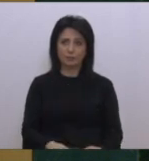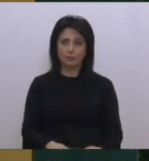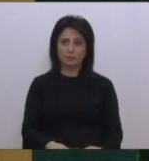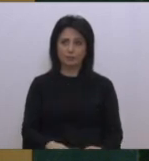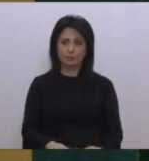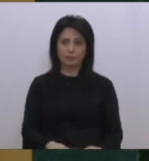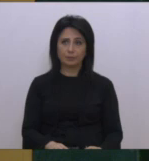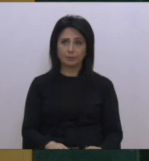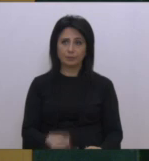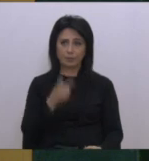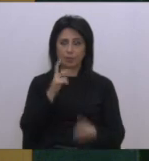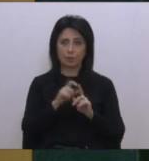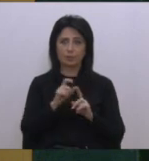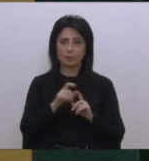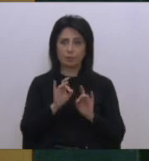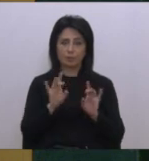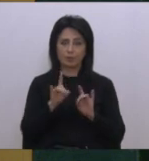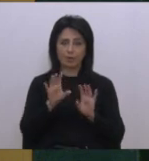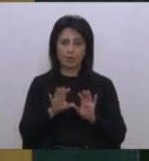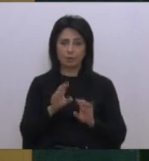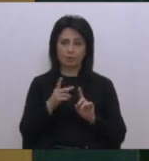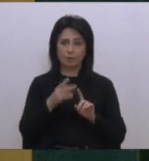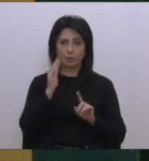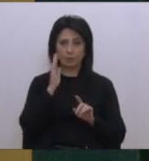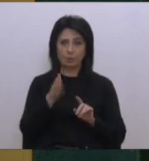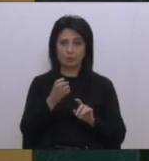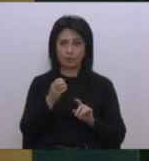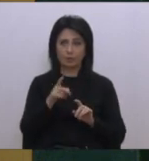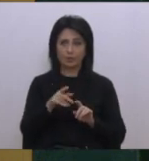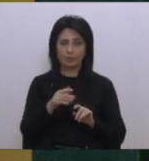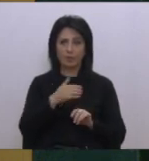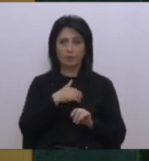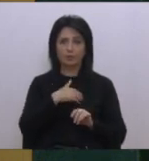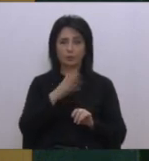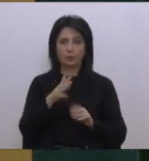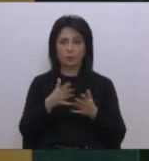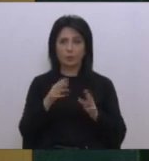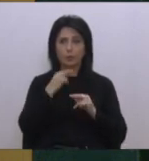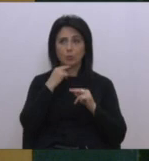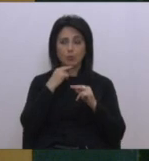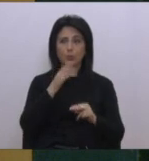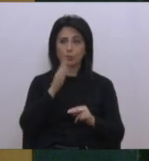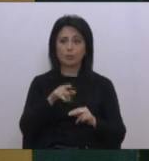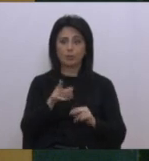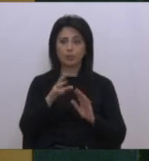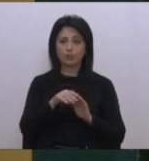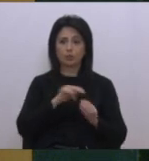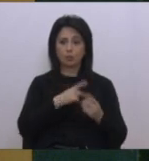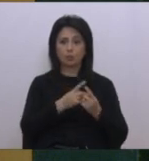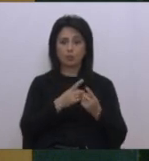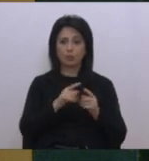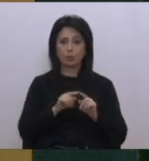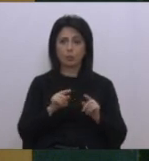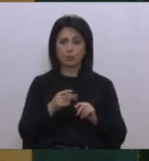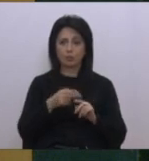Madlova, ორი სიტყვით ვიტყვი მხოლოდ ამ კანონზე, მეორე მოსმენა იქნება კიდე და იმედია უფრო მეტ ყურადღებას მიაქცეს. მათ შორის ჩემი კოლეგები